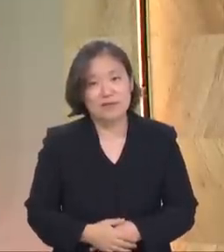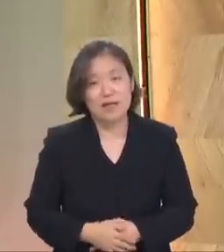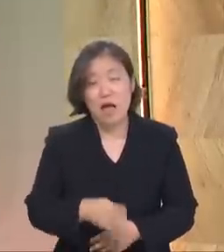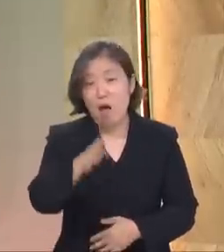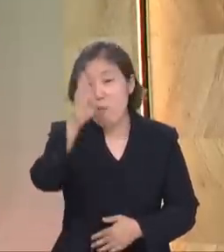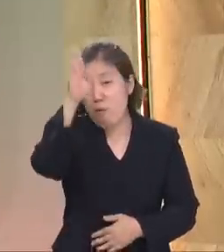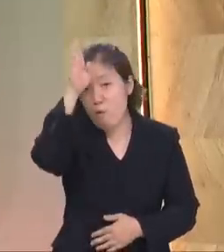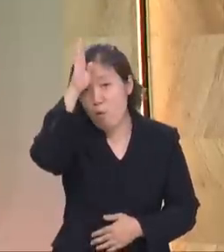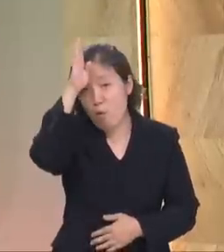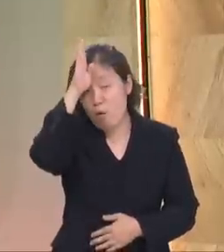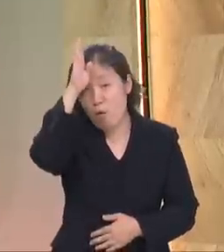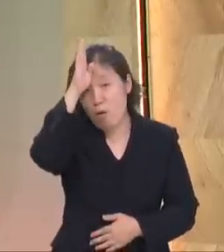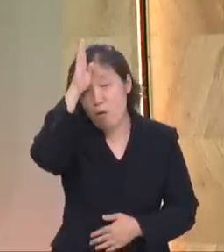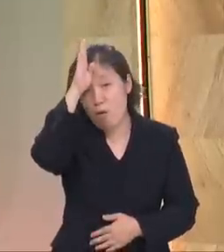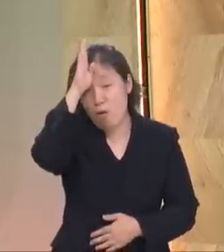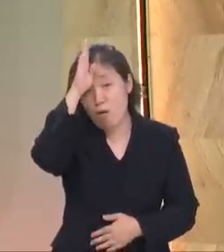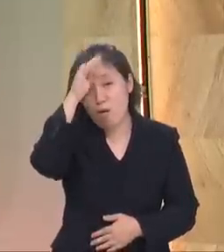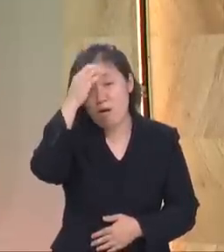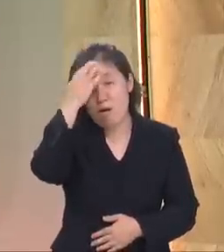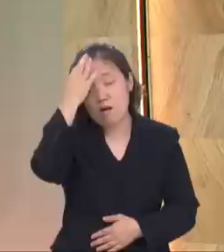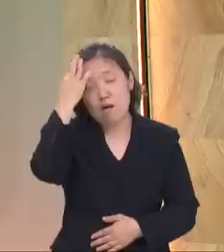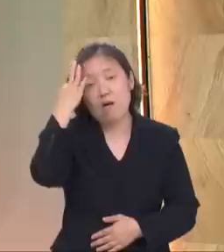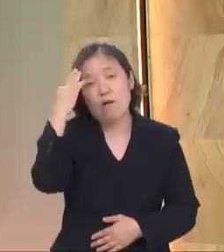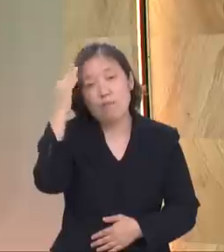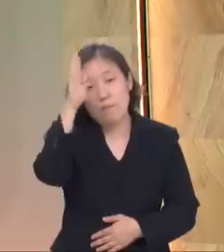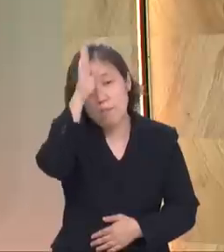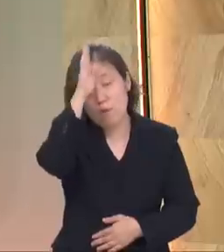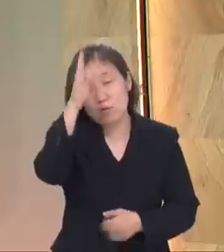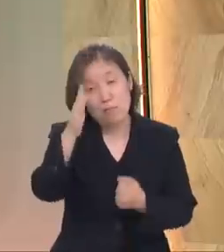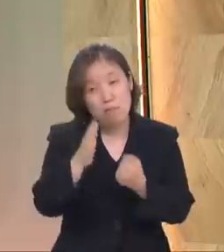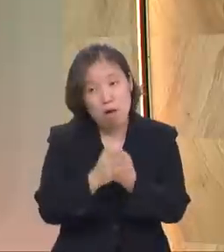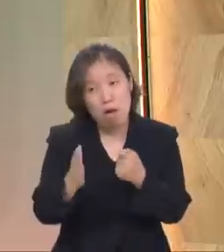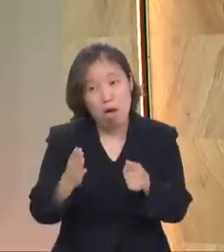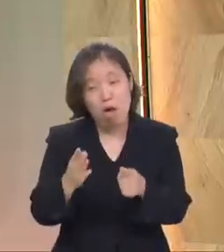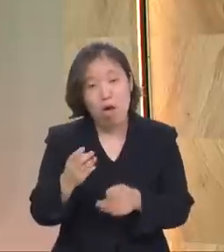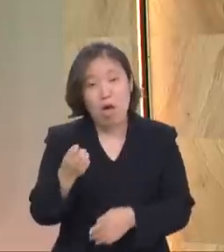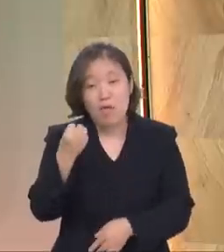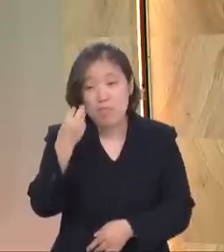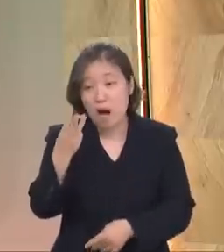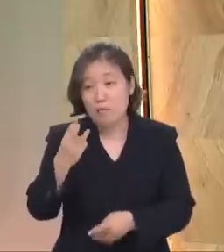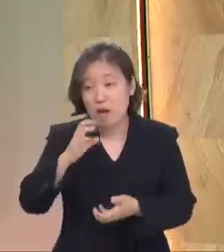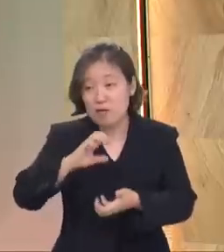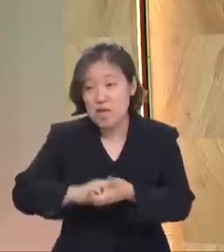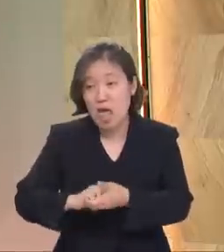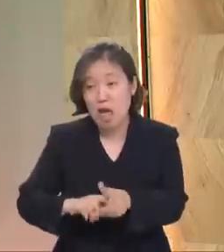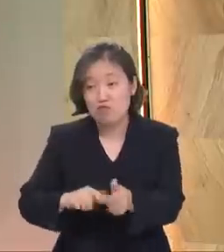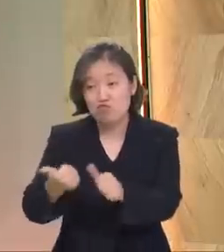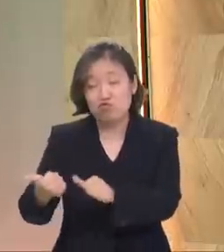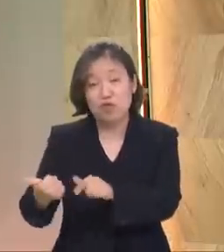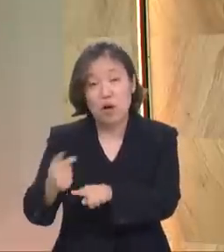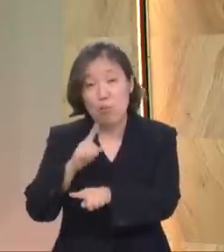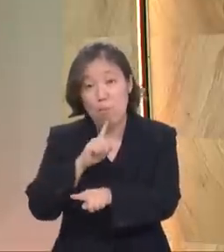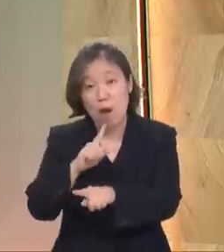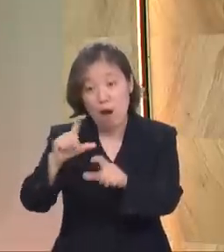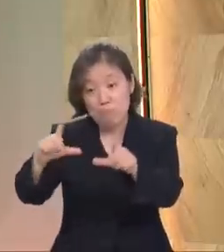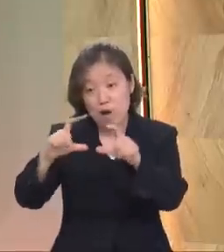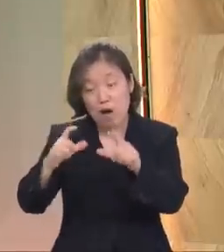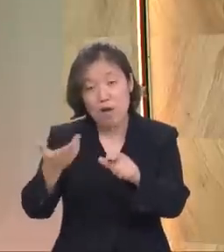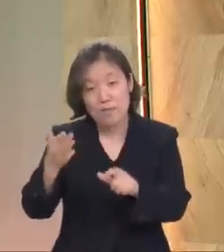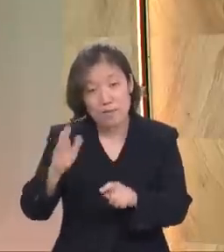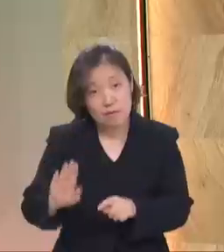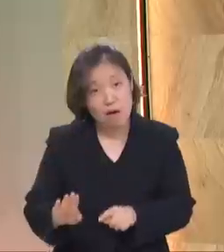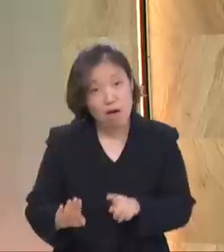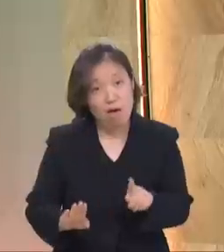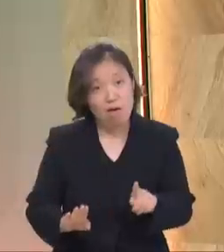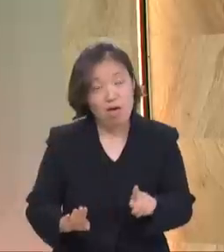병원에서 3개월이 남았다고 했는데 4년 동안 4년 동안